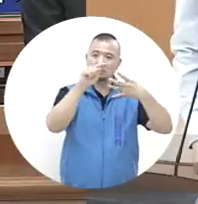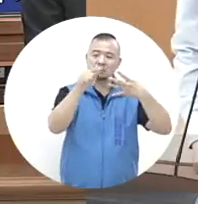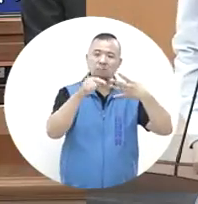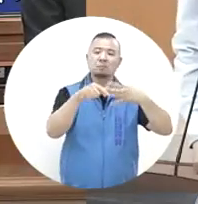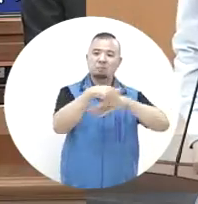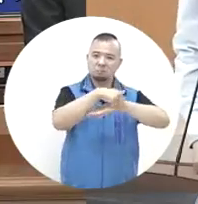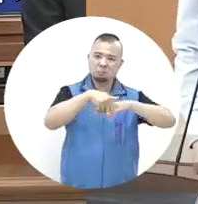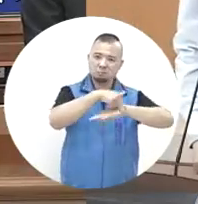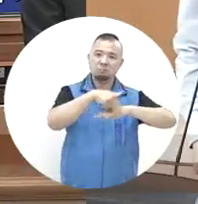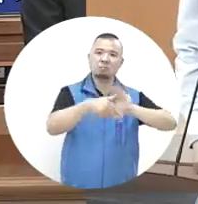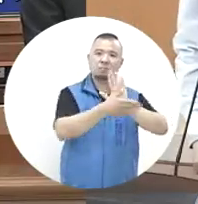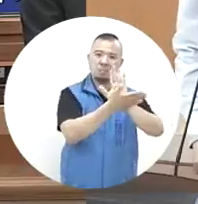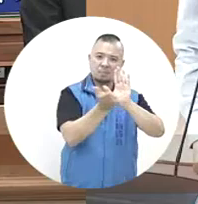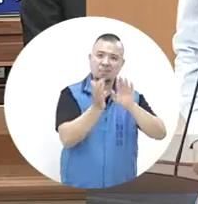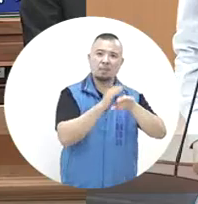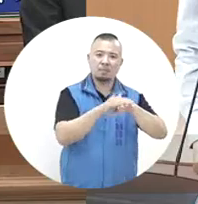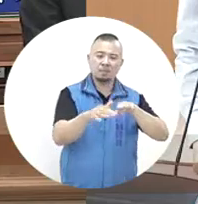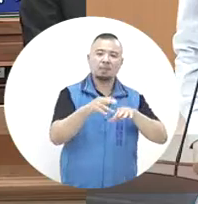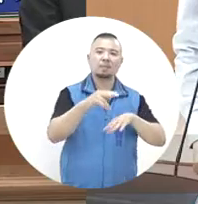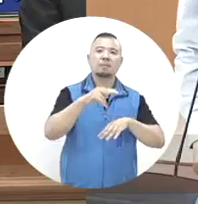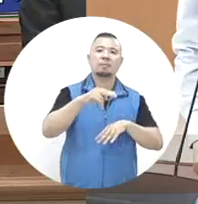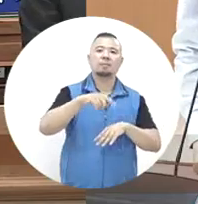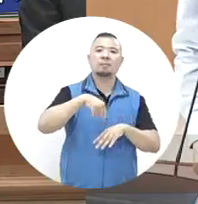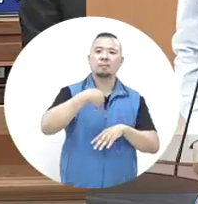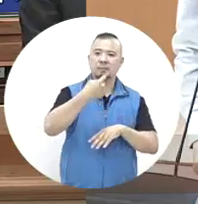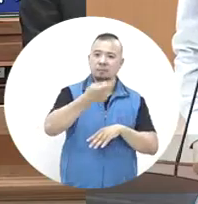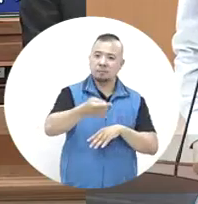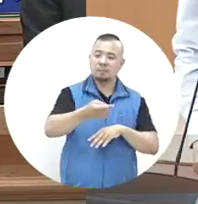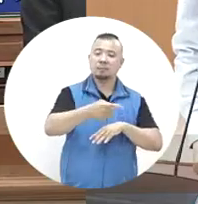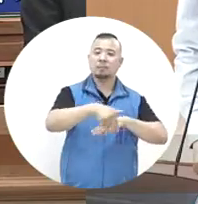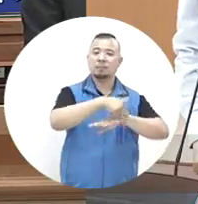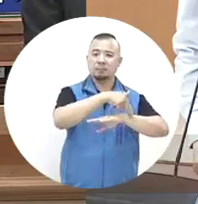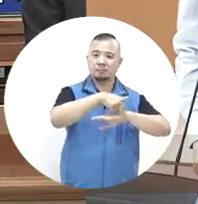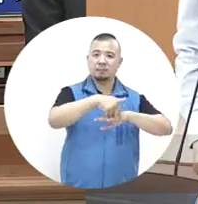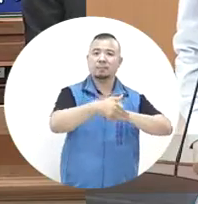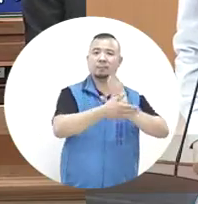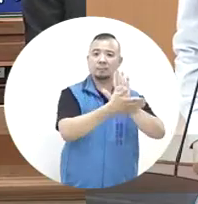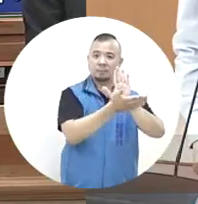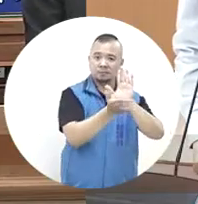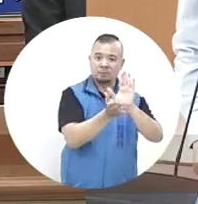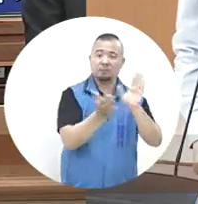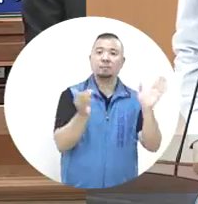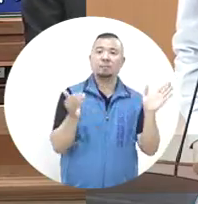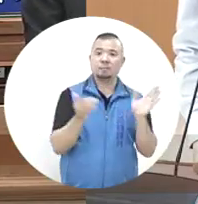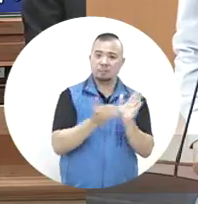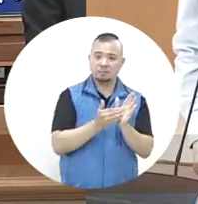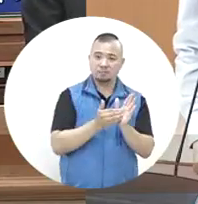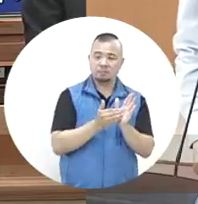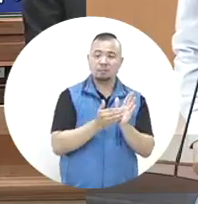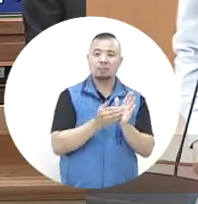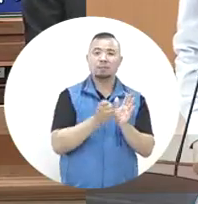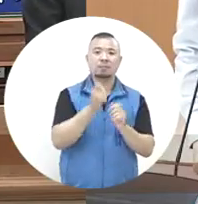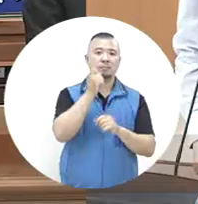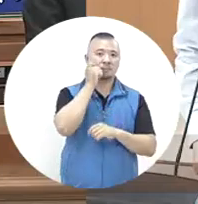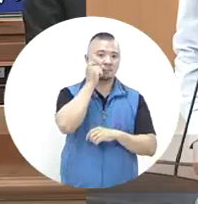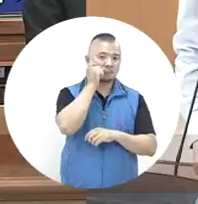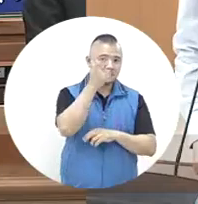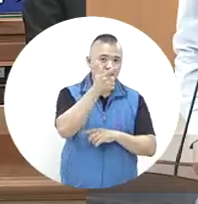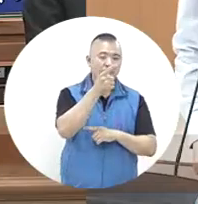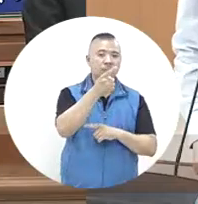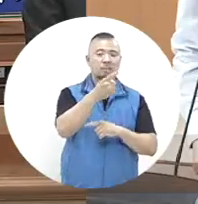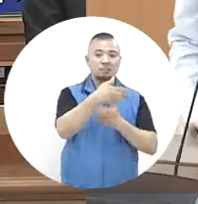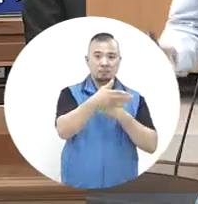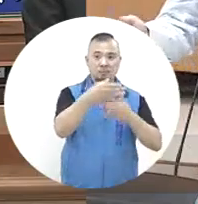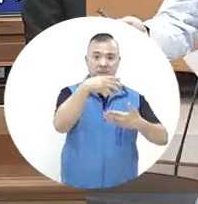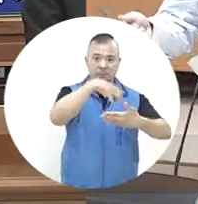部分。那紧接着就是说设计展完之后，我们会进行半年的试装，然后以及半年